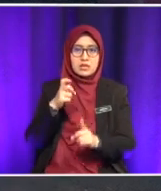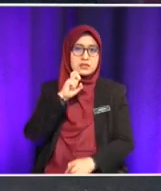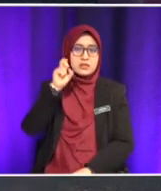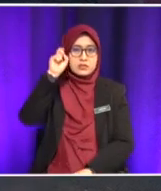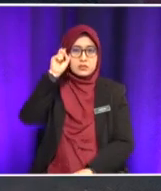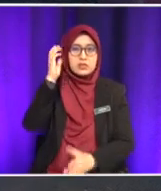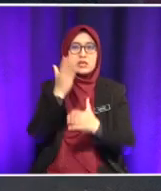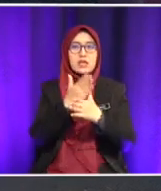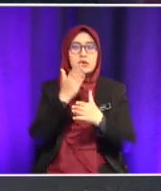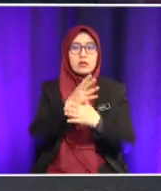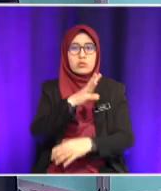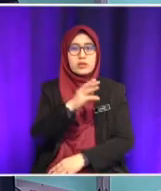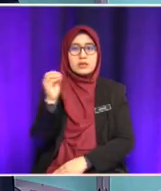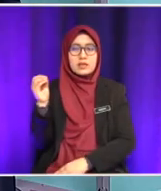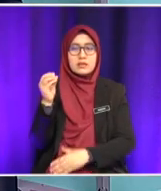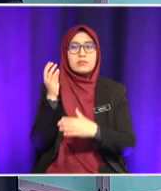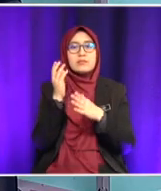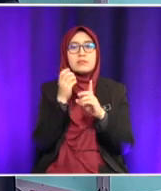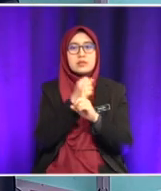dan Indonesia